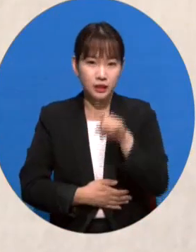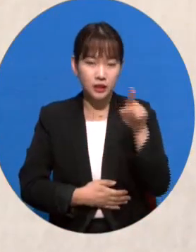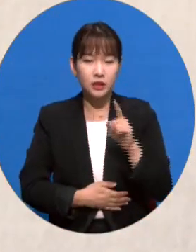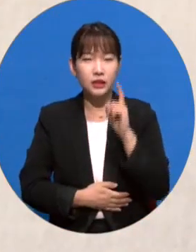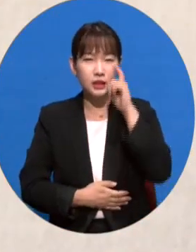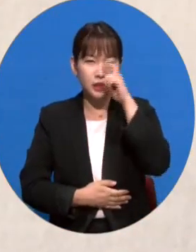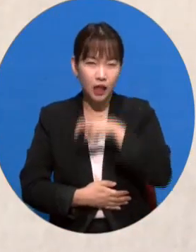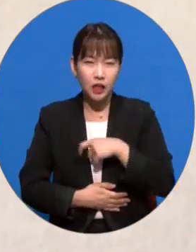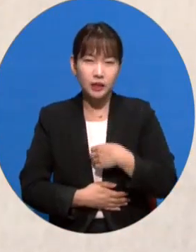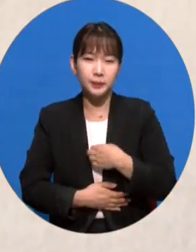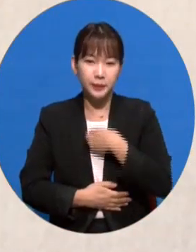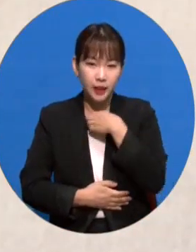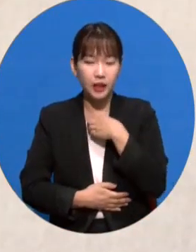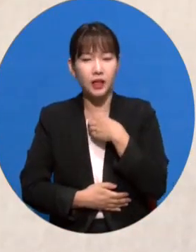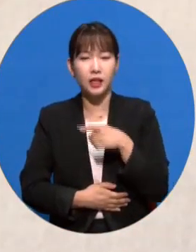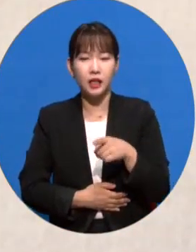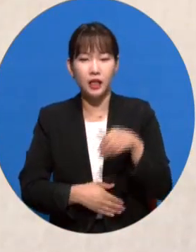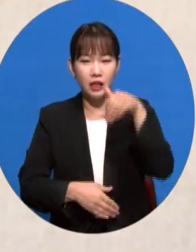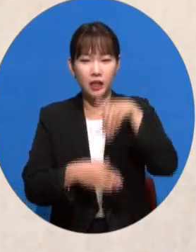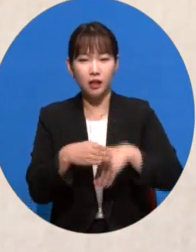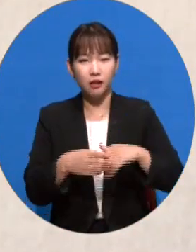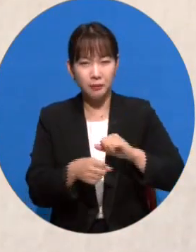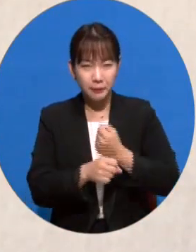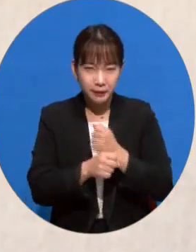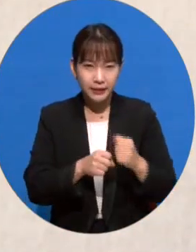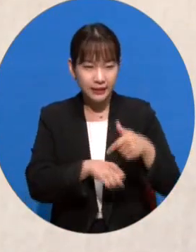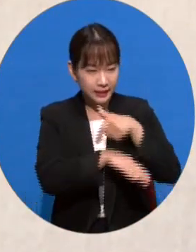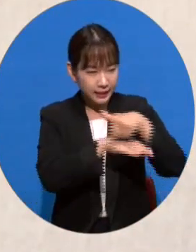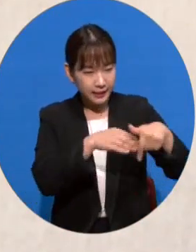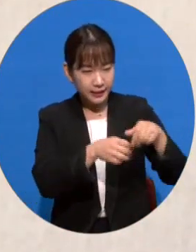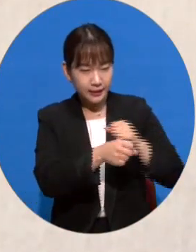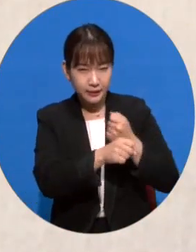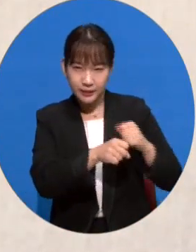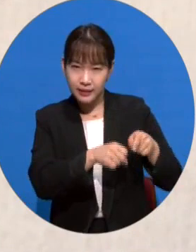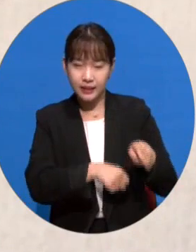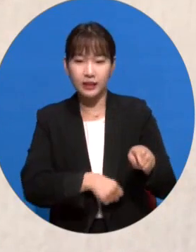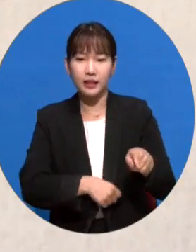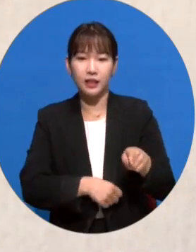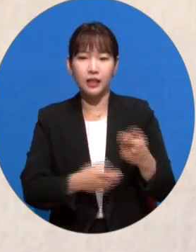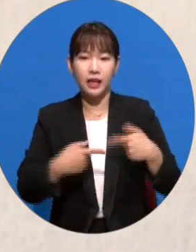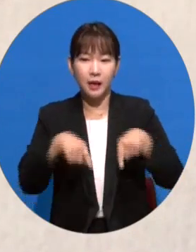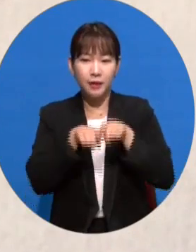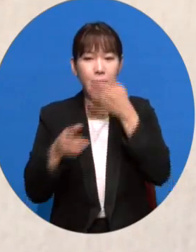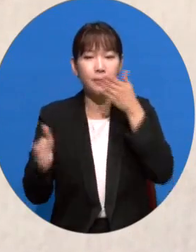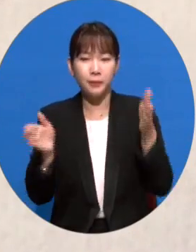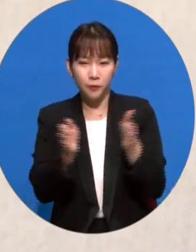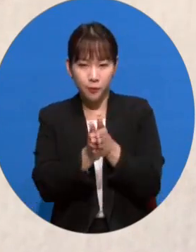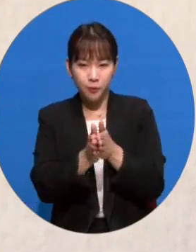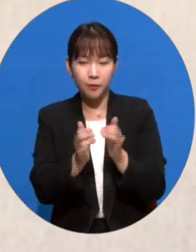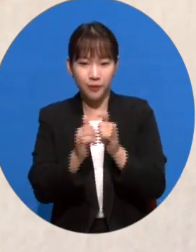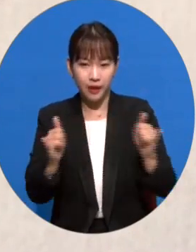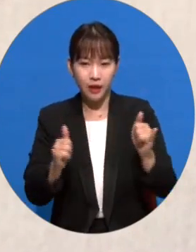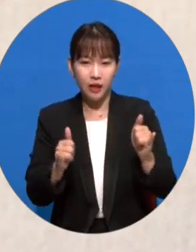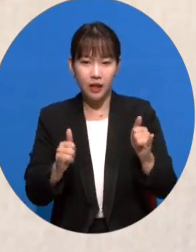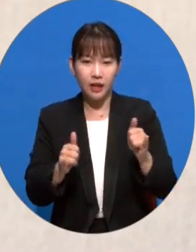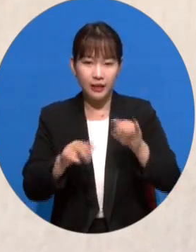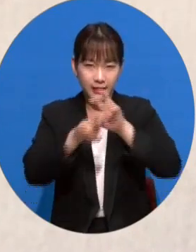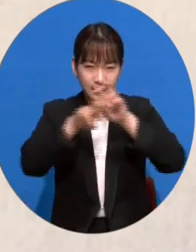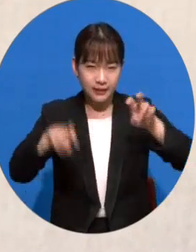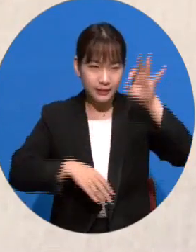더러운 추잡한 선거 공작이나 기획 공작, 거기에 함께하는 사람들은 발본